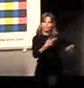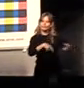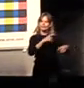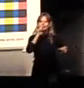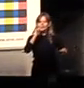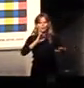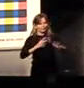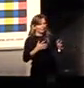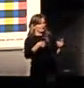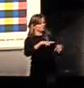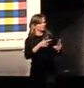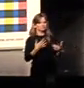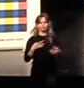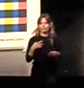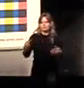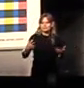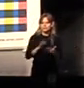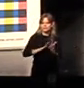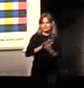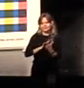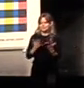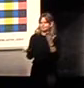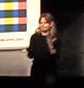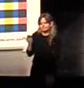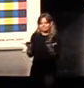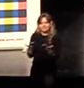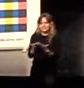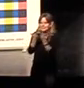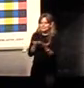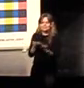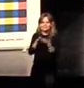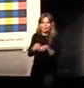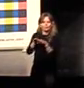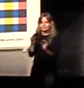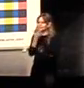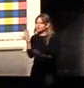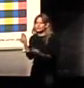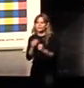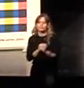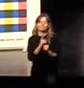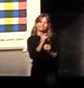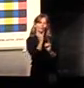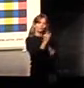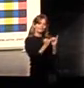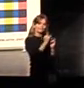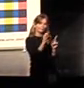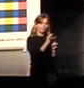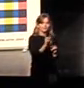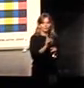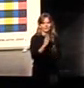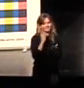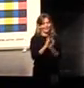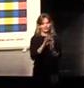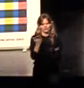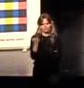dat wordt uit de mechanisms of representatives democracy de main kritisch is een is dat het is een en thay democratisch